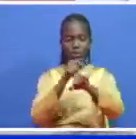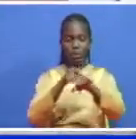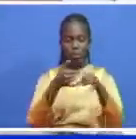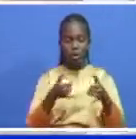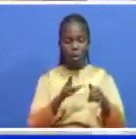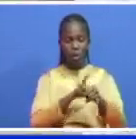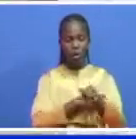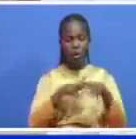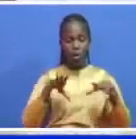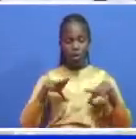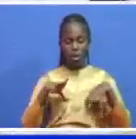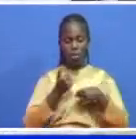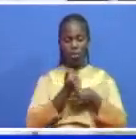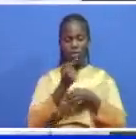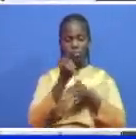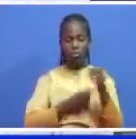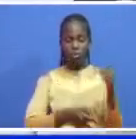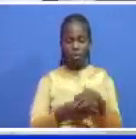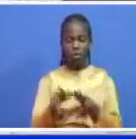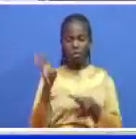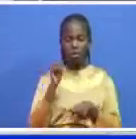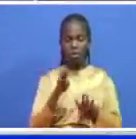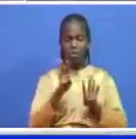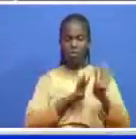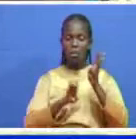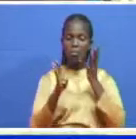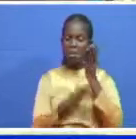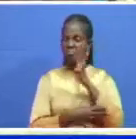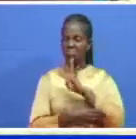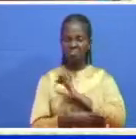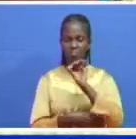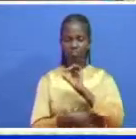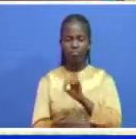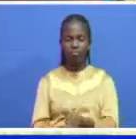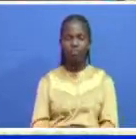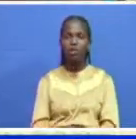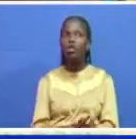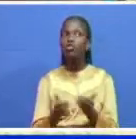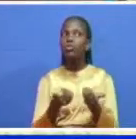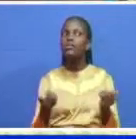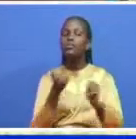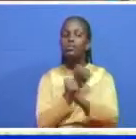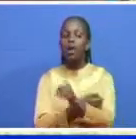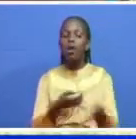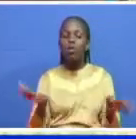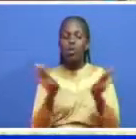sa tanzia mwia kwekithia kanasi na lulu teka kieme tuho. Siana ni vingi ya sukudu